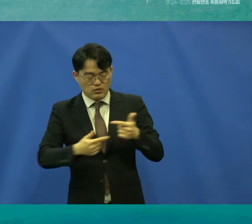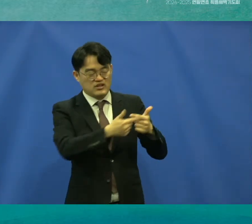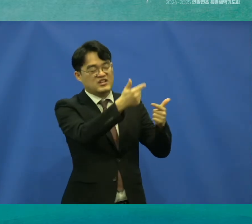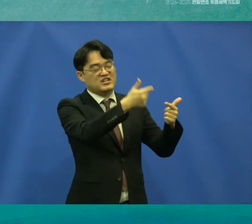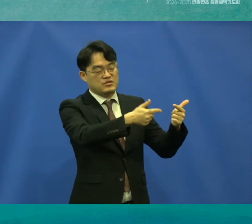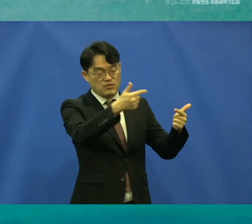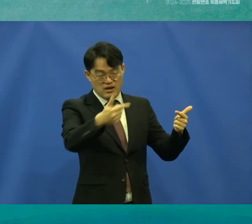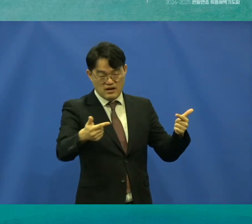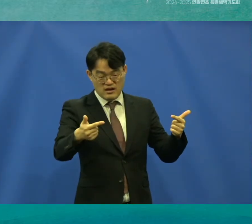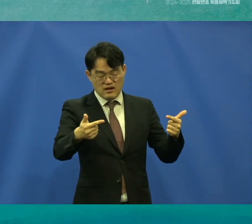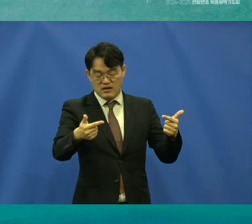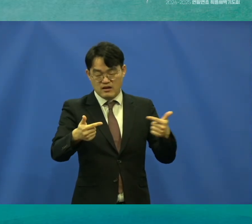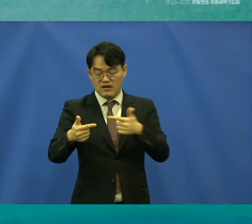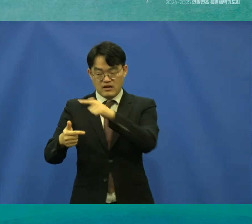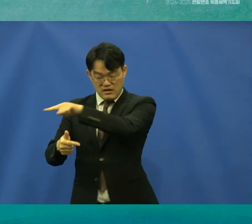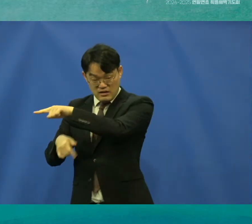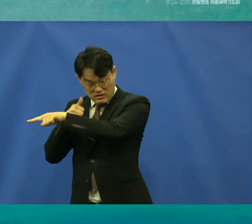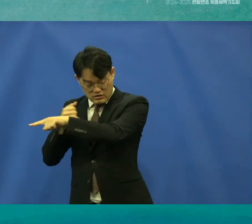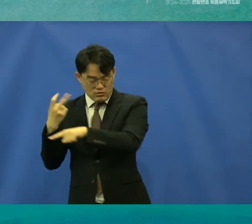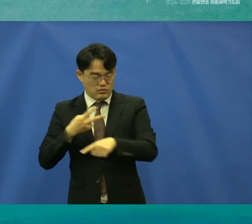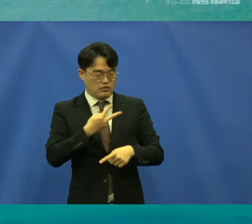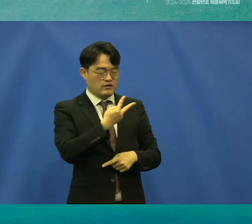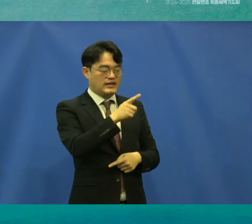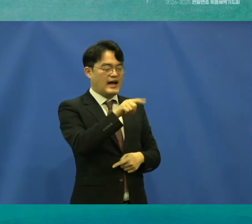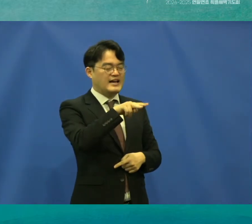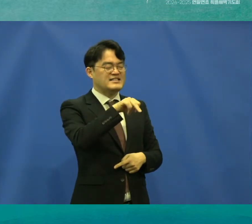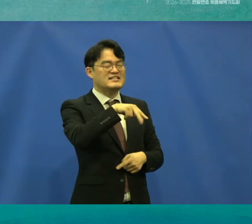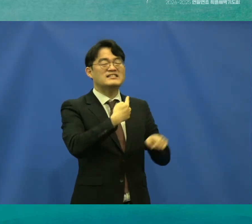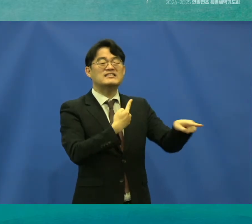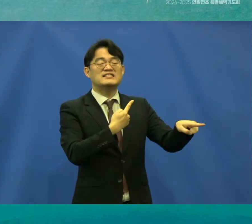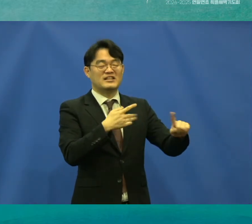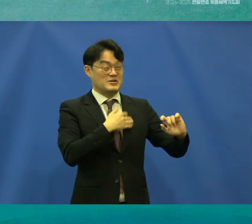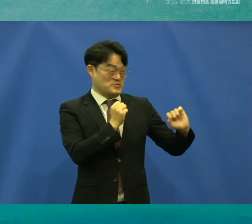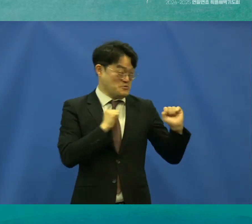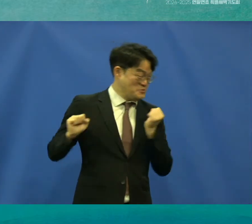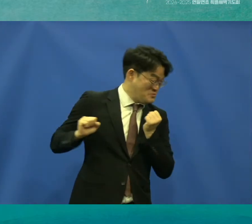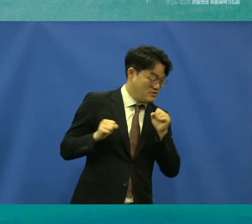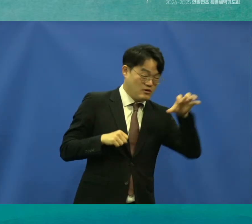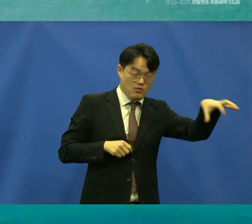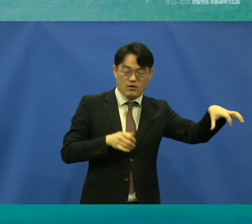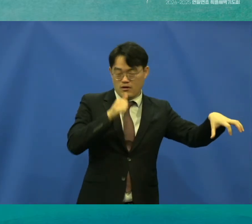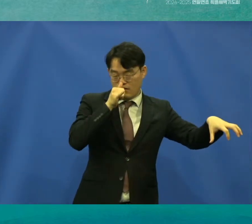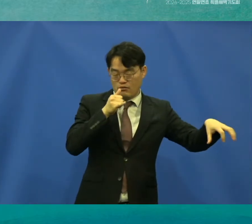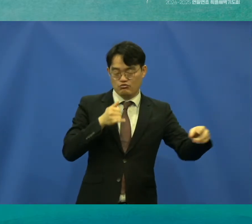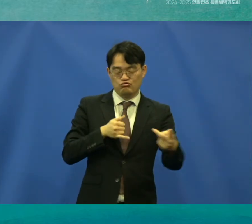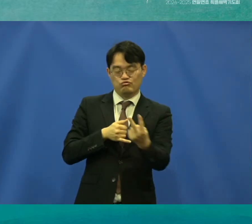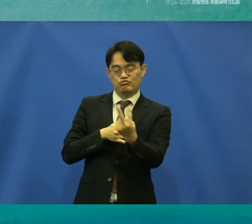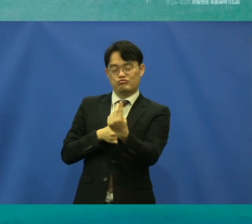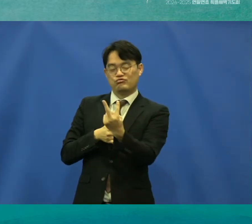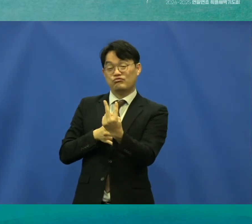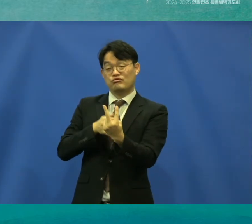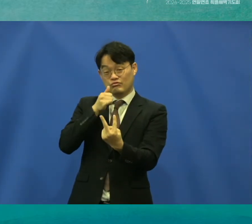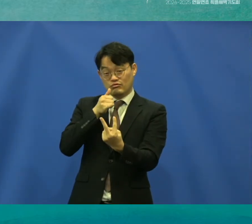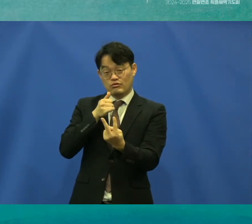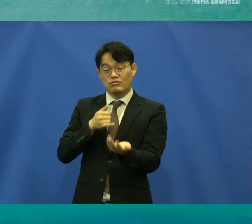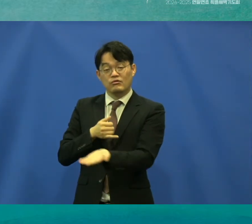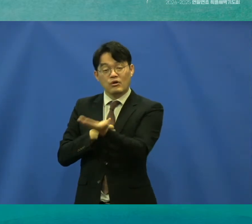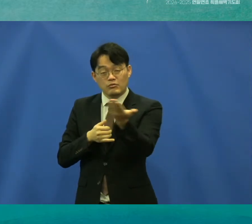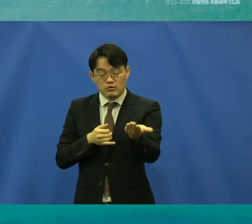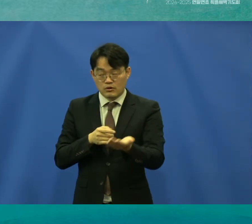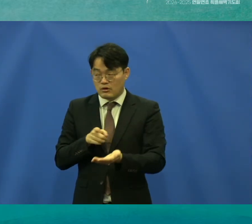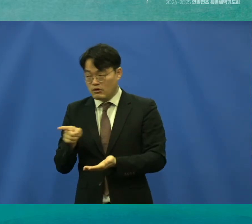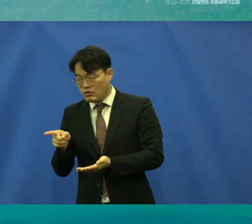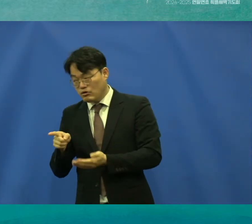향해 가고자 하는 서성거리는 사람들이 욥과 항구에 오늘 또 여전히 있습니다. 우리는